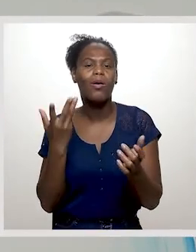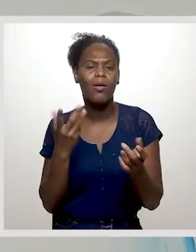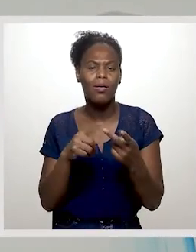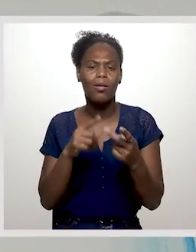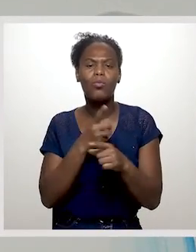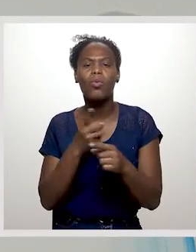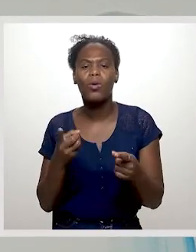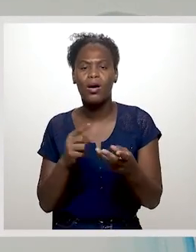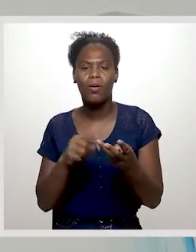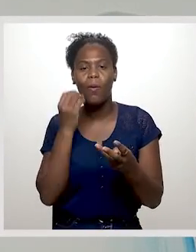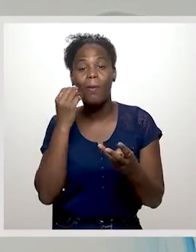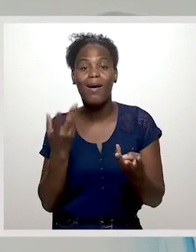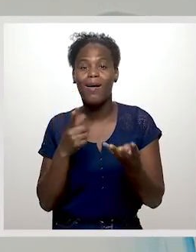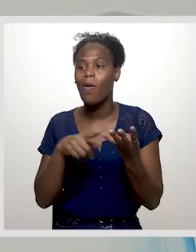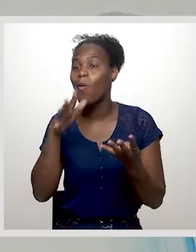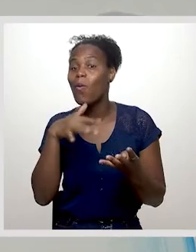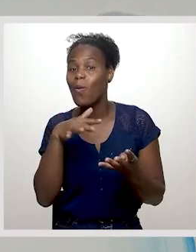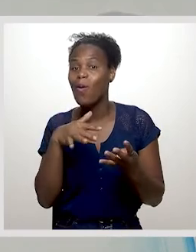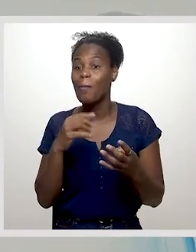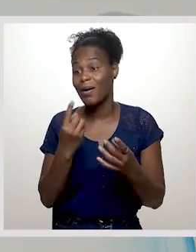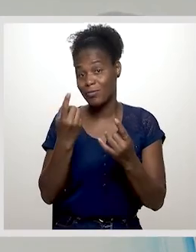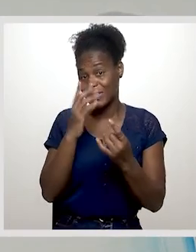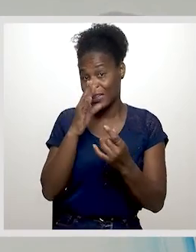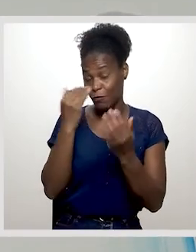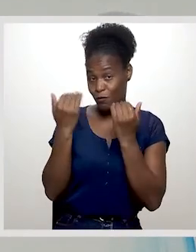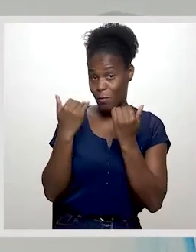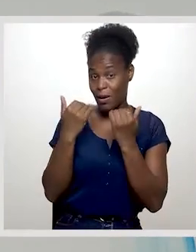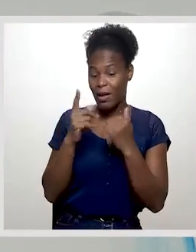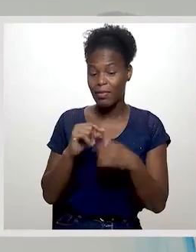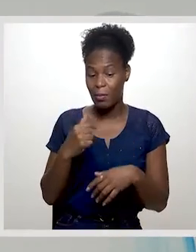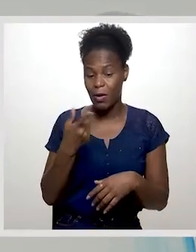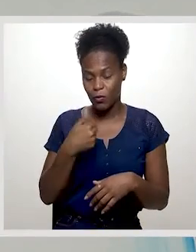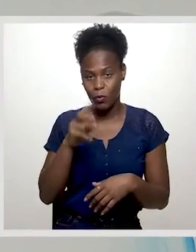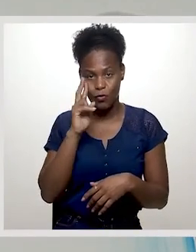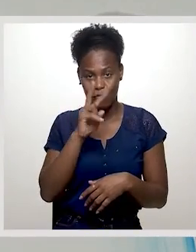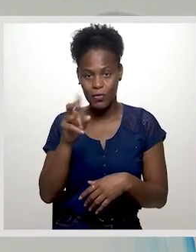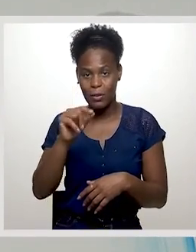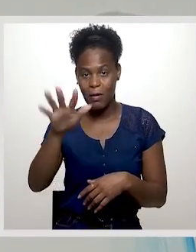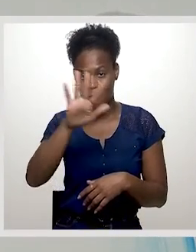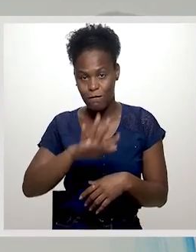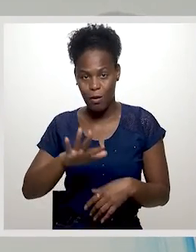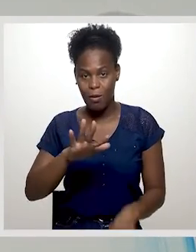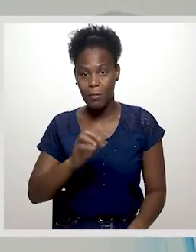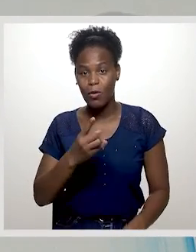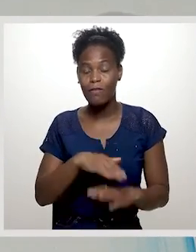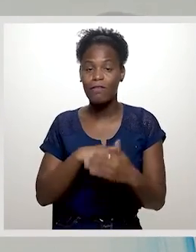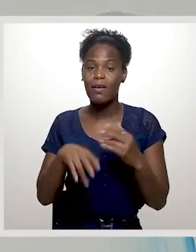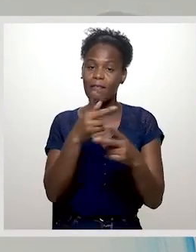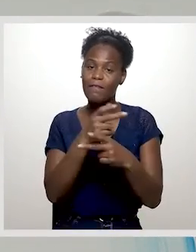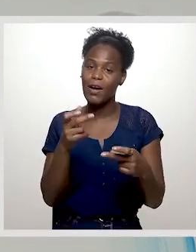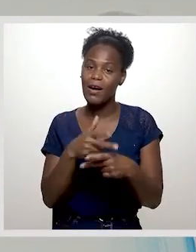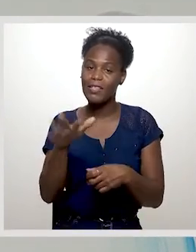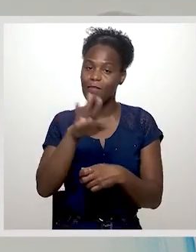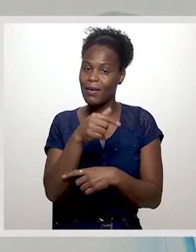pourquoi, comment, où pour s'informer, n'est-ce pas? Et on a vu les formules pour faire des phrases à la